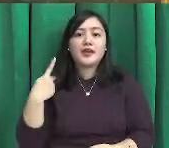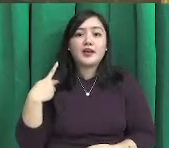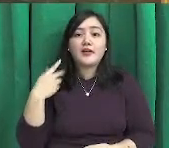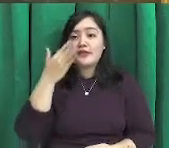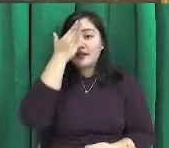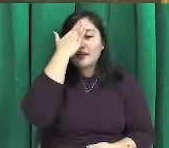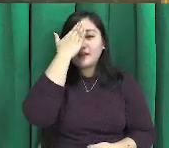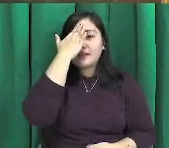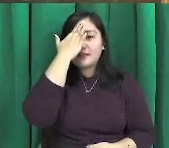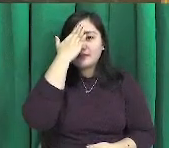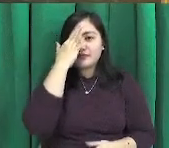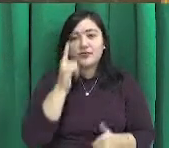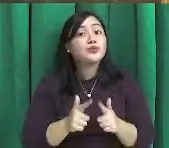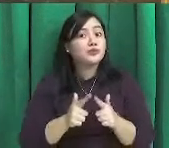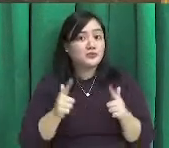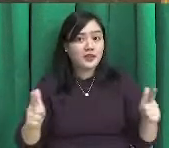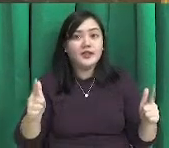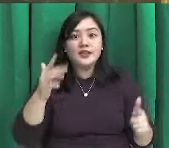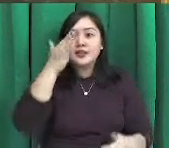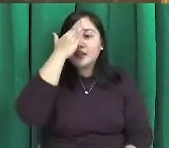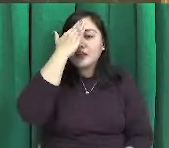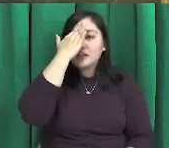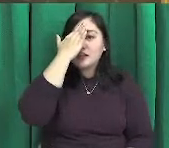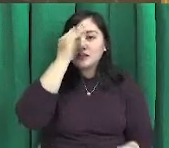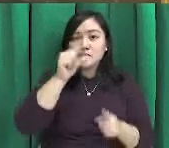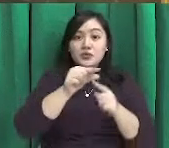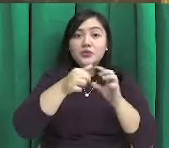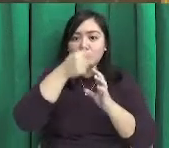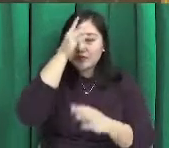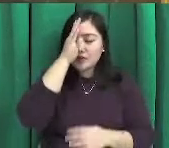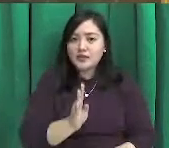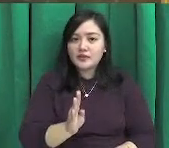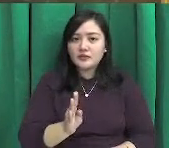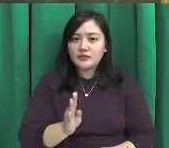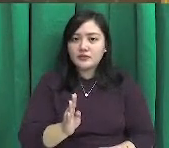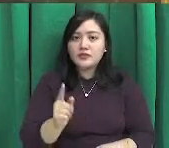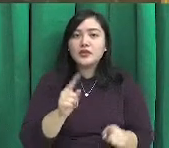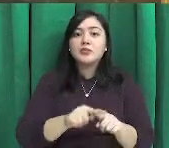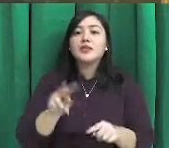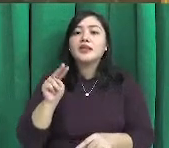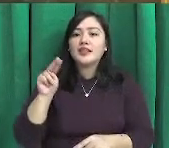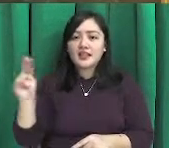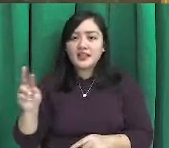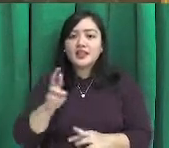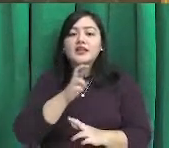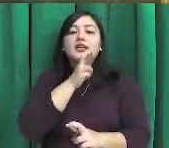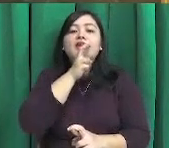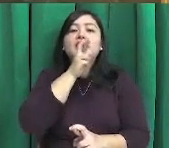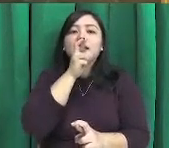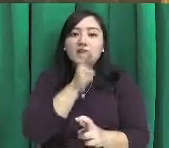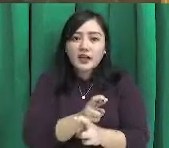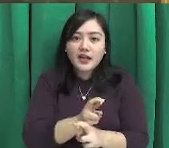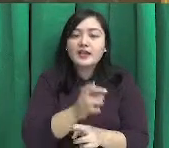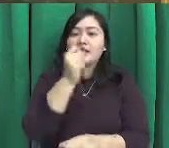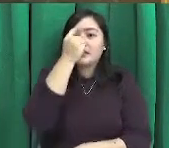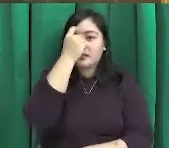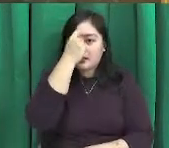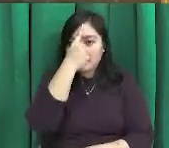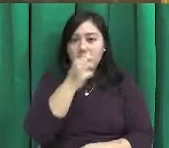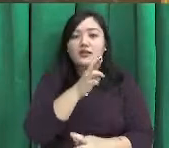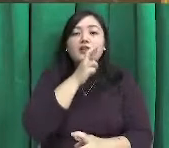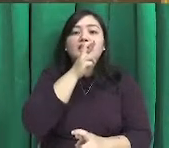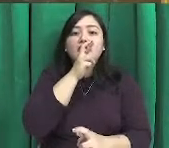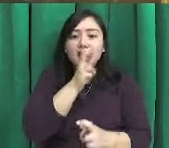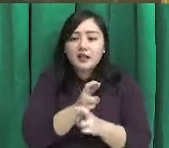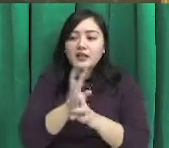Napakaganda po nung knowledge. Okay? Ang kailangan lang natin ay tamang pagtanggap. Tamang pagkaunawa. Tinatanggap mo ba